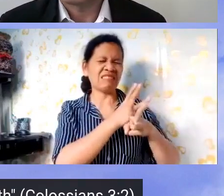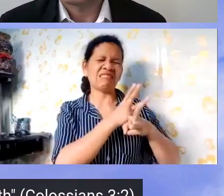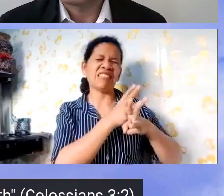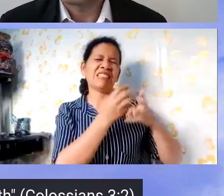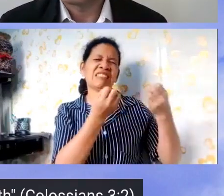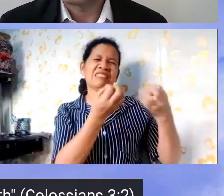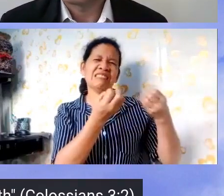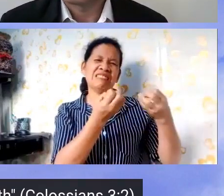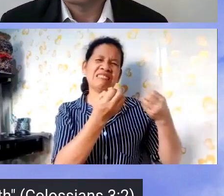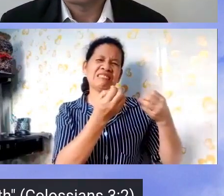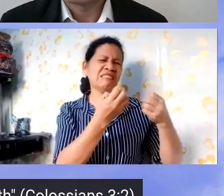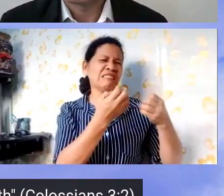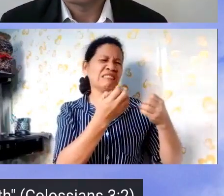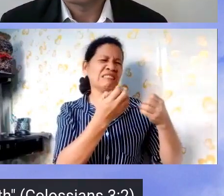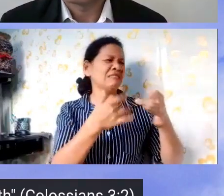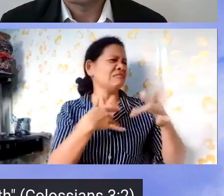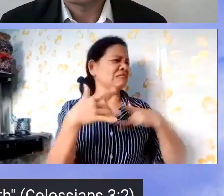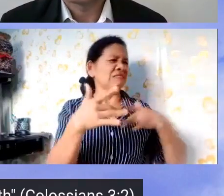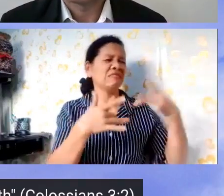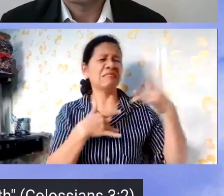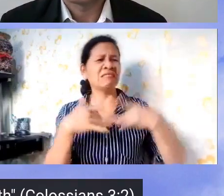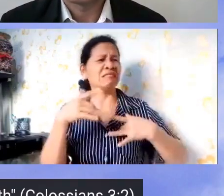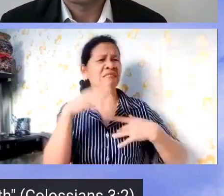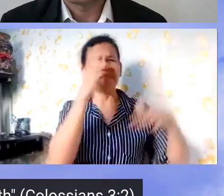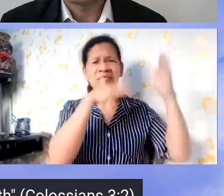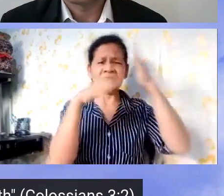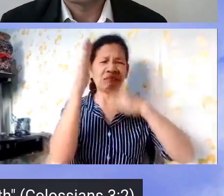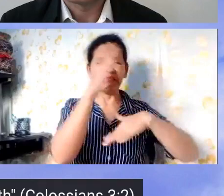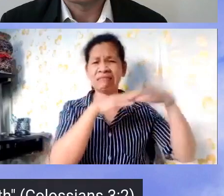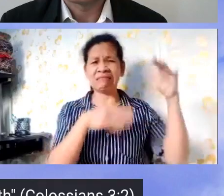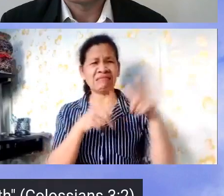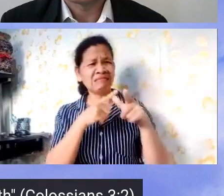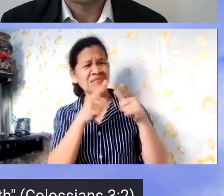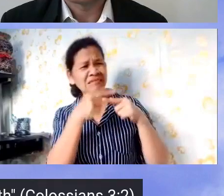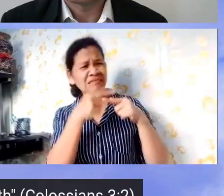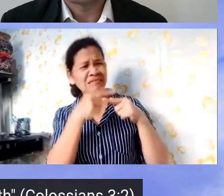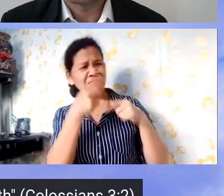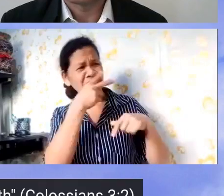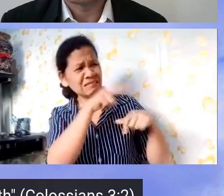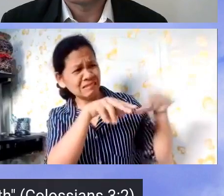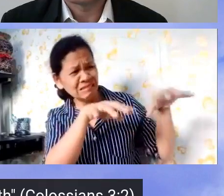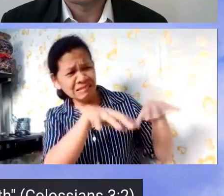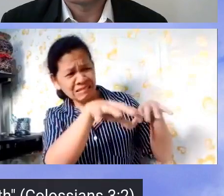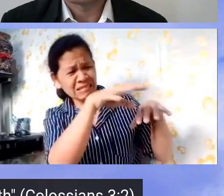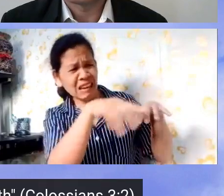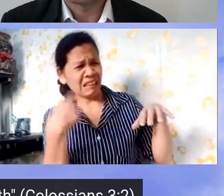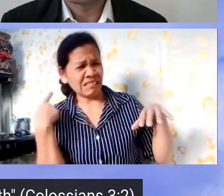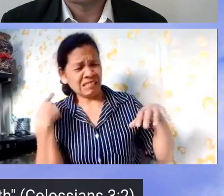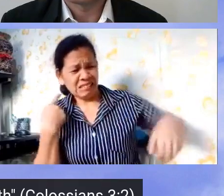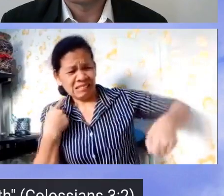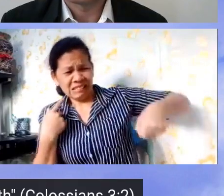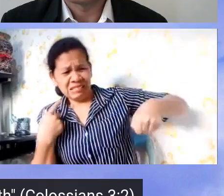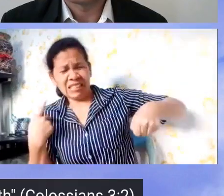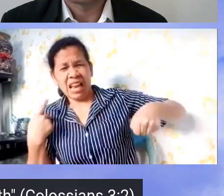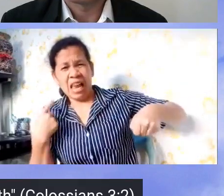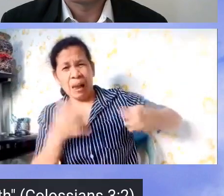naku, balisang-balisa tayo. Ano? Actually, nakita mo lang yung kapitbahay na may bit-bit na